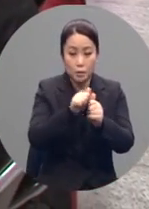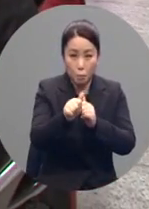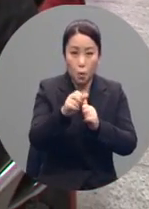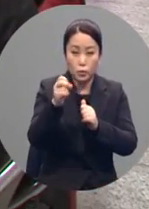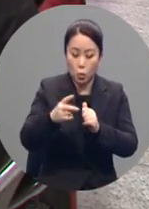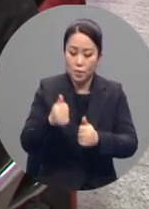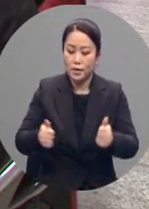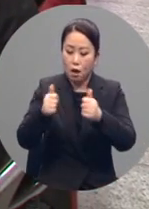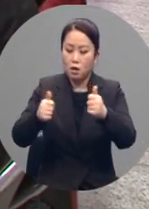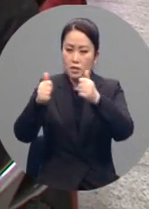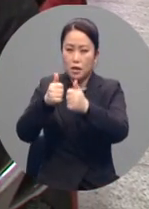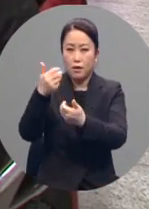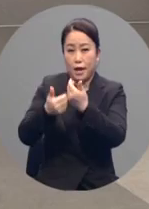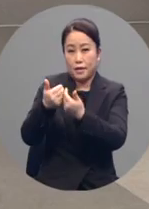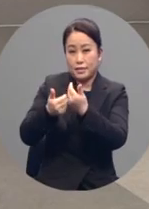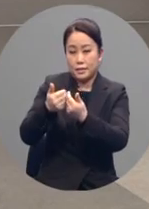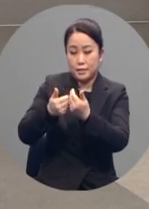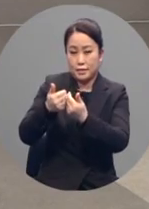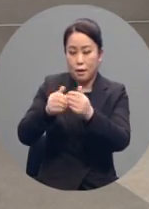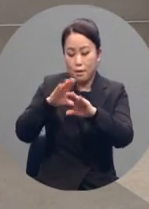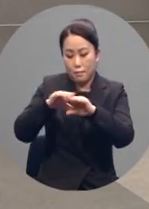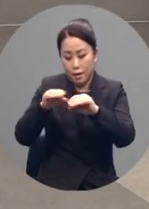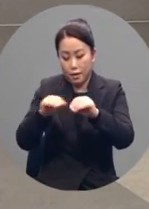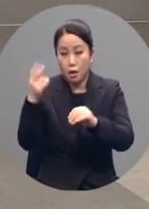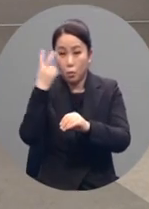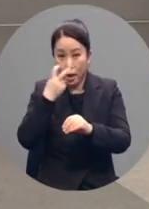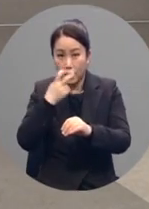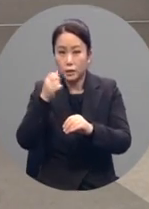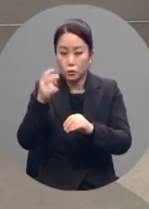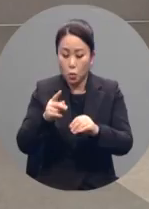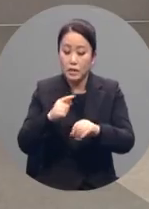관리, 그 외 정당들의 연합전선 구축이